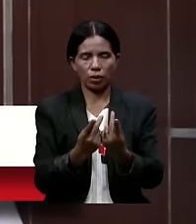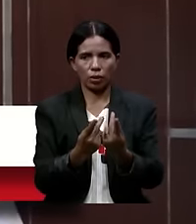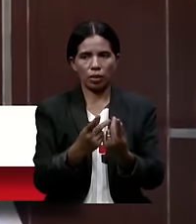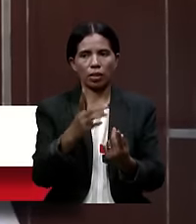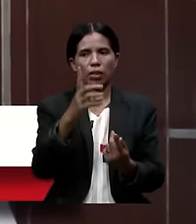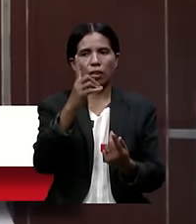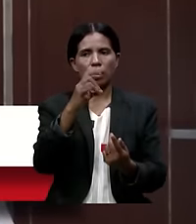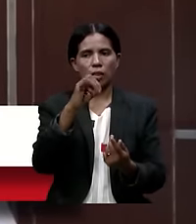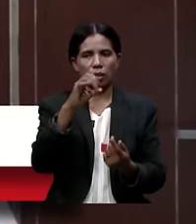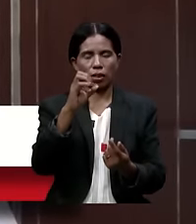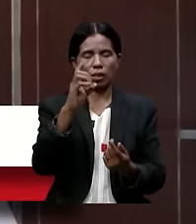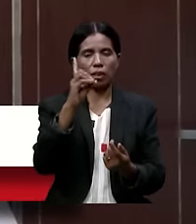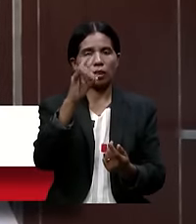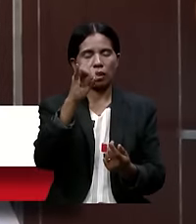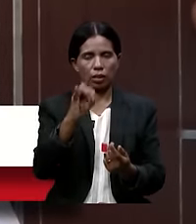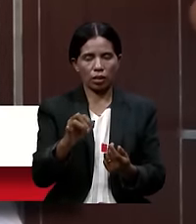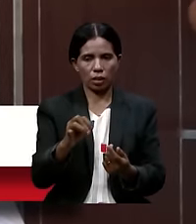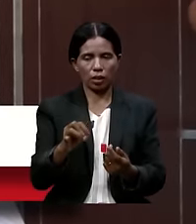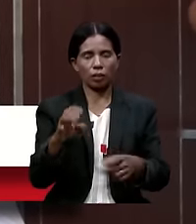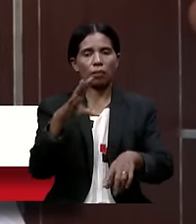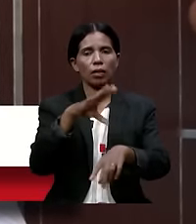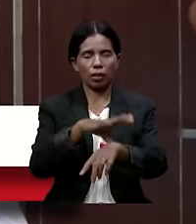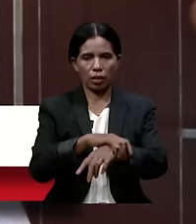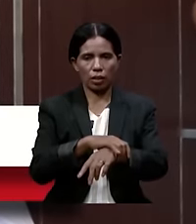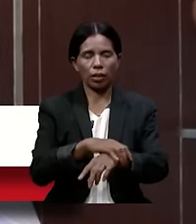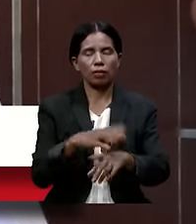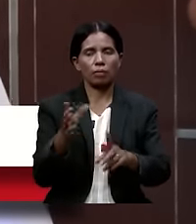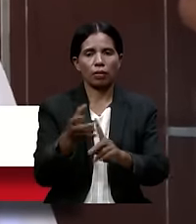companhia naran Dili United makar.